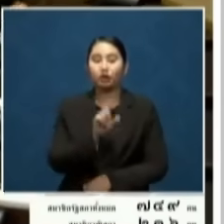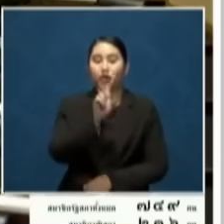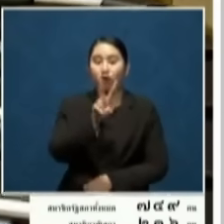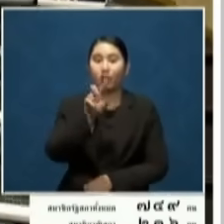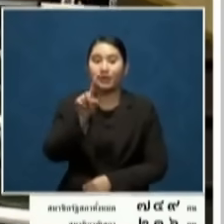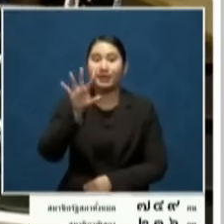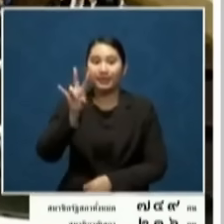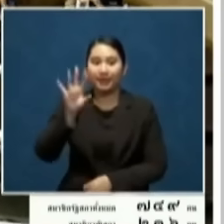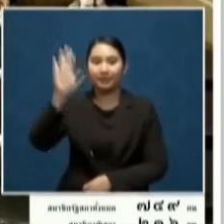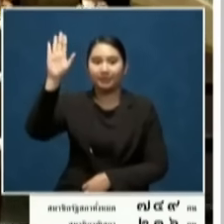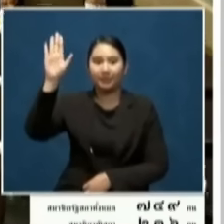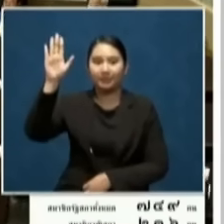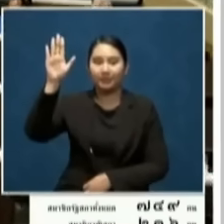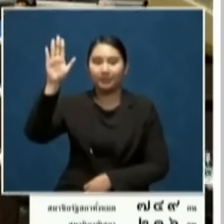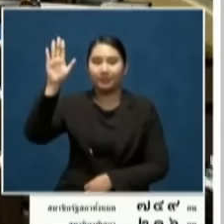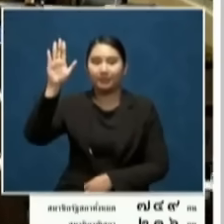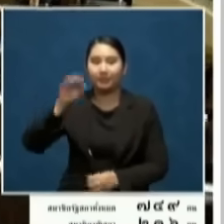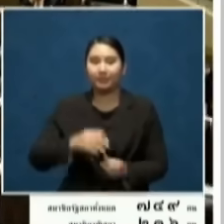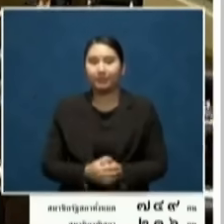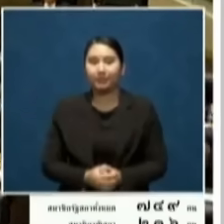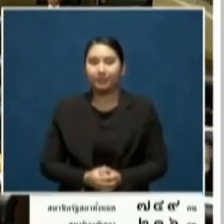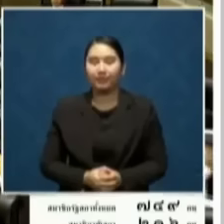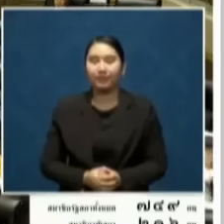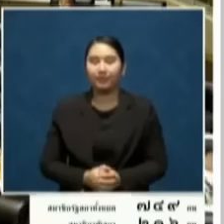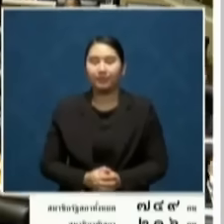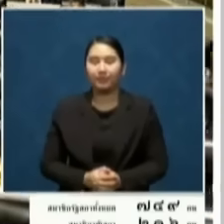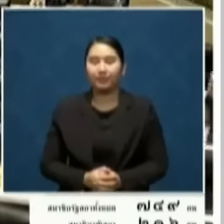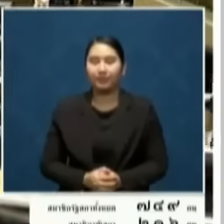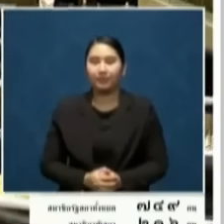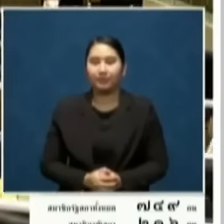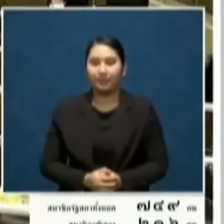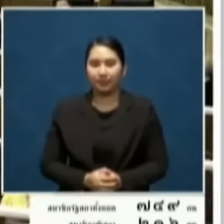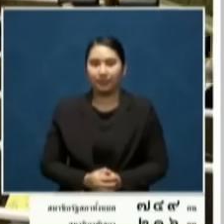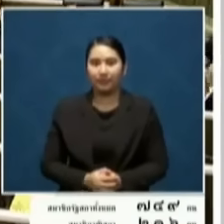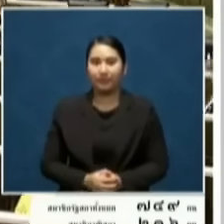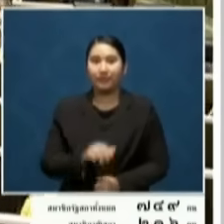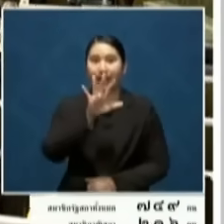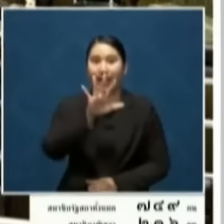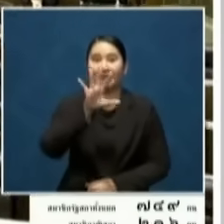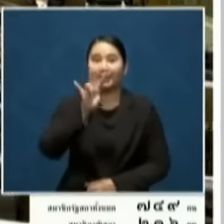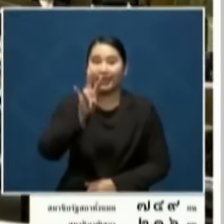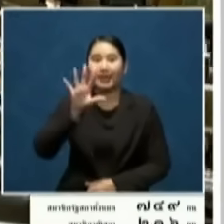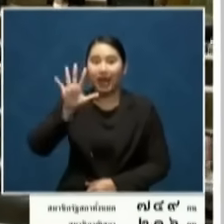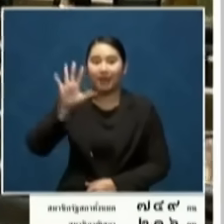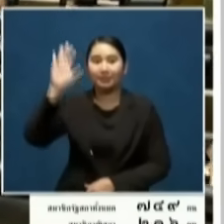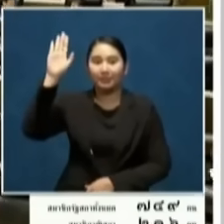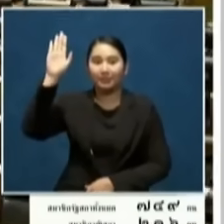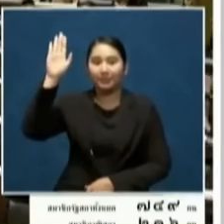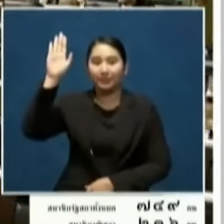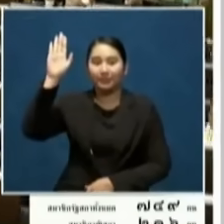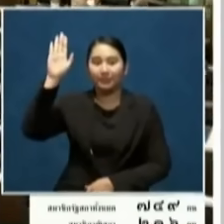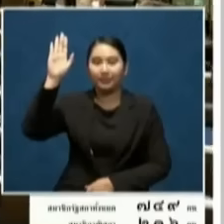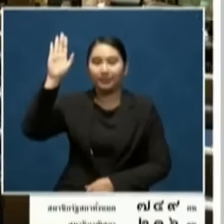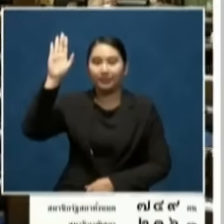ส์ซูมที่มีมอเตอร์ในตัวทำให้ช่างกล้องเนี่ยไม่ต้องใช้มือหมุนเลนด้วยตัวเองที่กล้องเหมือนกับสมัยก่อนไม่ต้องเมื่อยนะว่าอย่